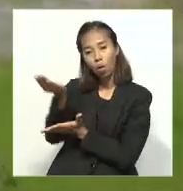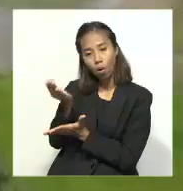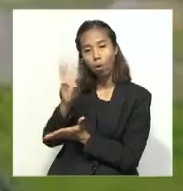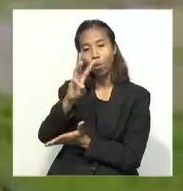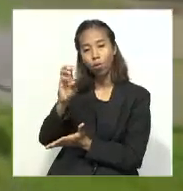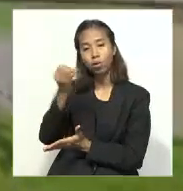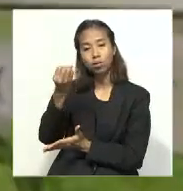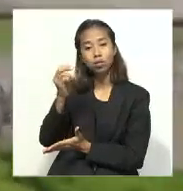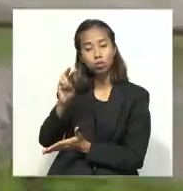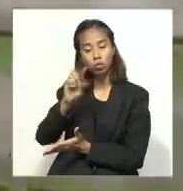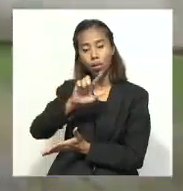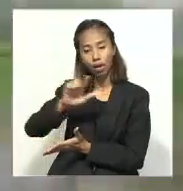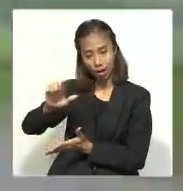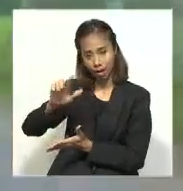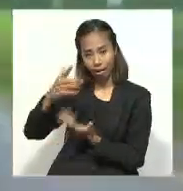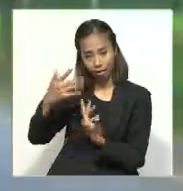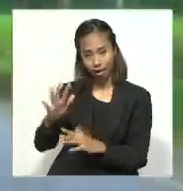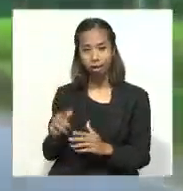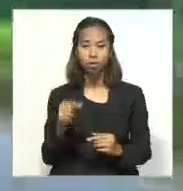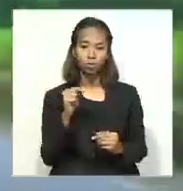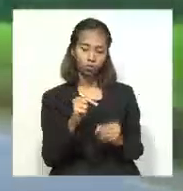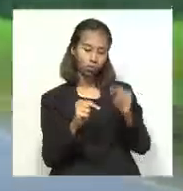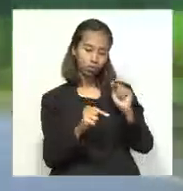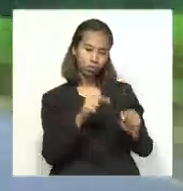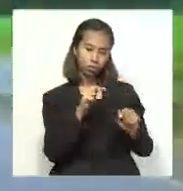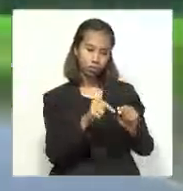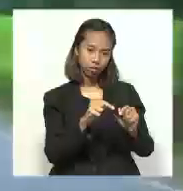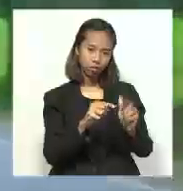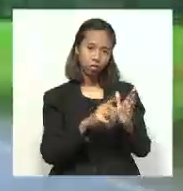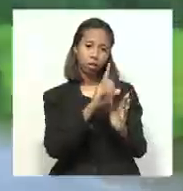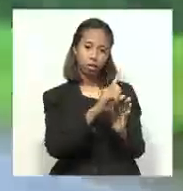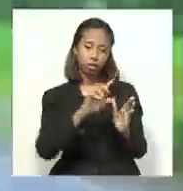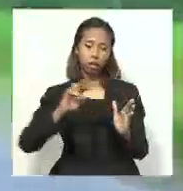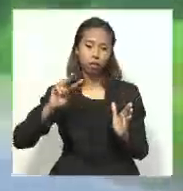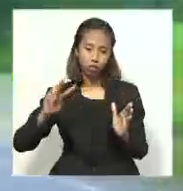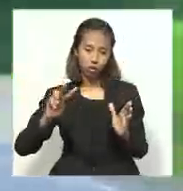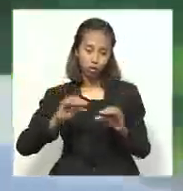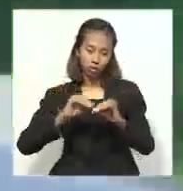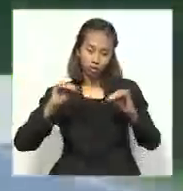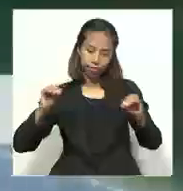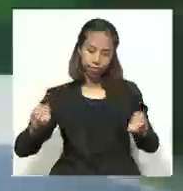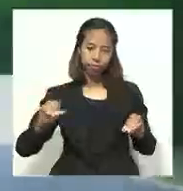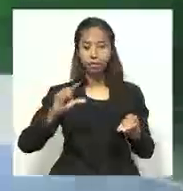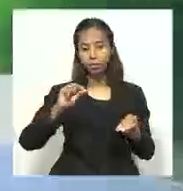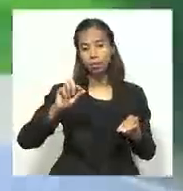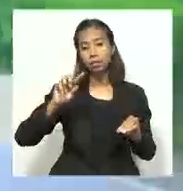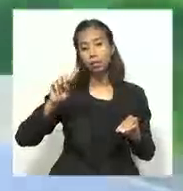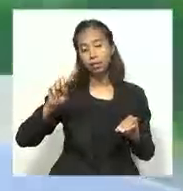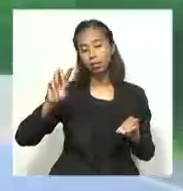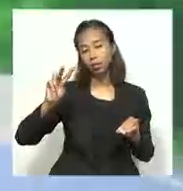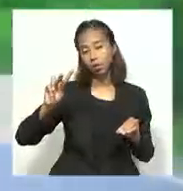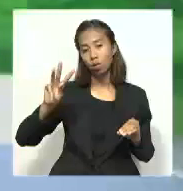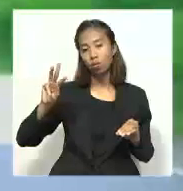บาทในเส้นทางช่วงสีมงคลน้ำอ้อมตอน1และ2 ระยะทางรวม21กิโลเมต